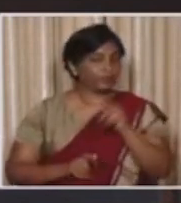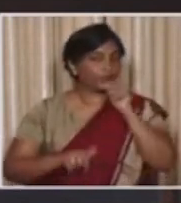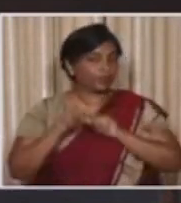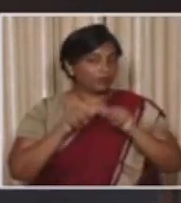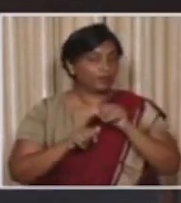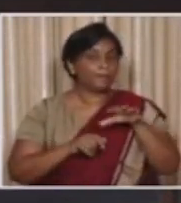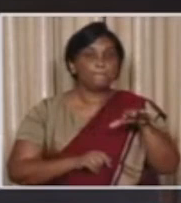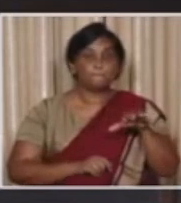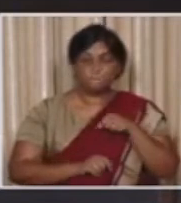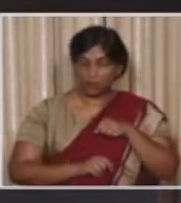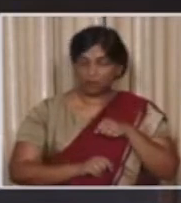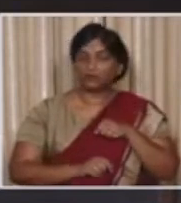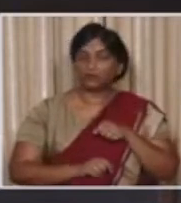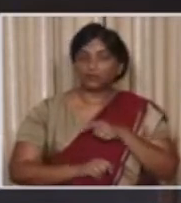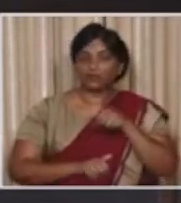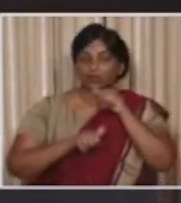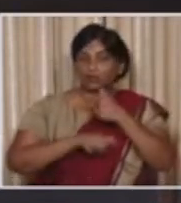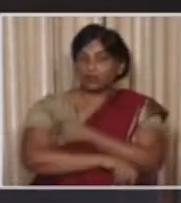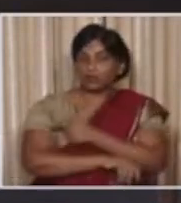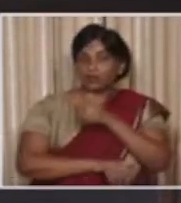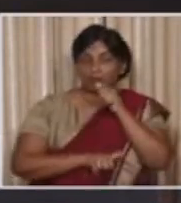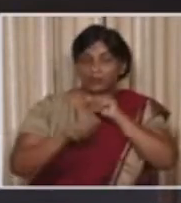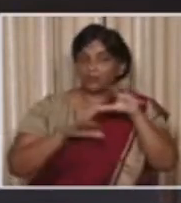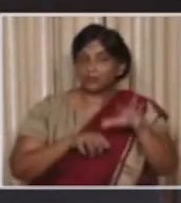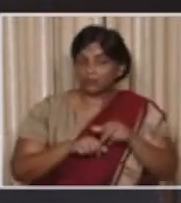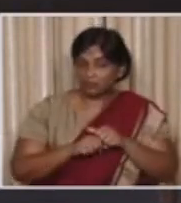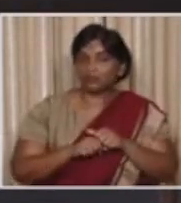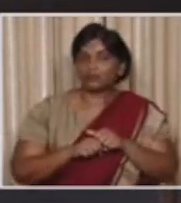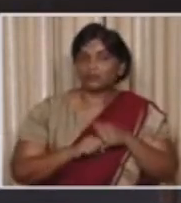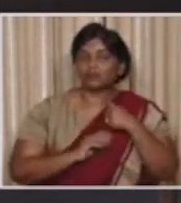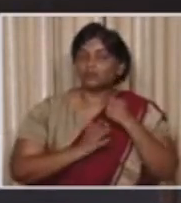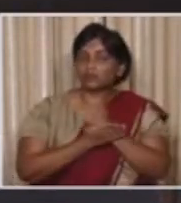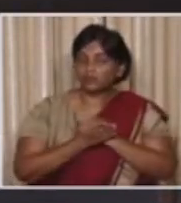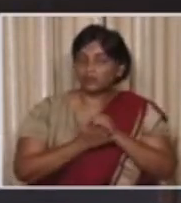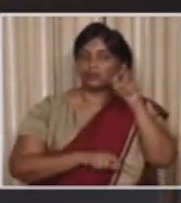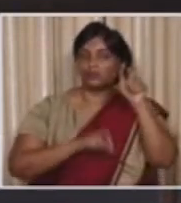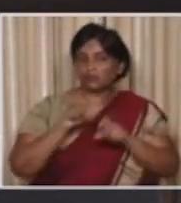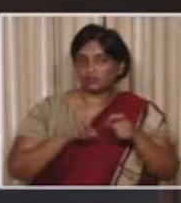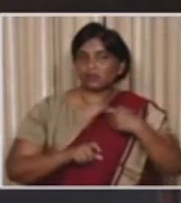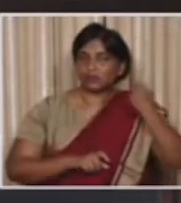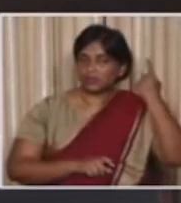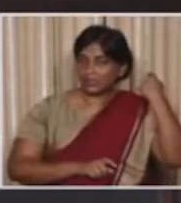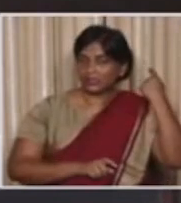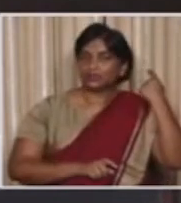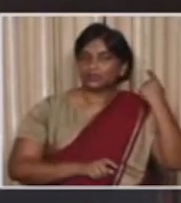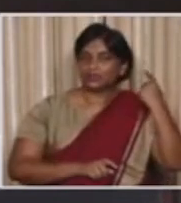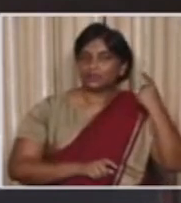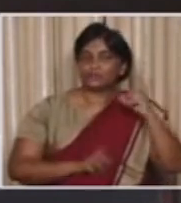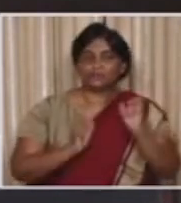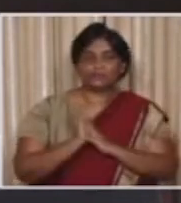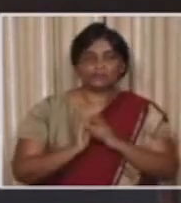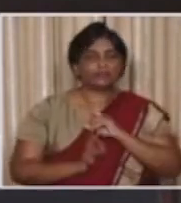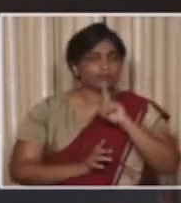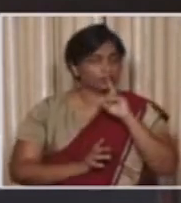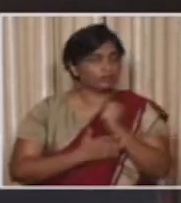ඖෂධය පාවිච්චි කරපු මේ ඉමුනෝග්ලොබින් එක පාවිච්චි කරපු මේ සියලුම කට්ටිය මං ඊයේ මේ සෙක්ටරල් කමිටියකෙත්